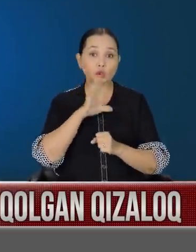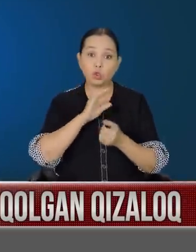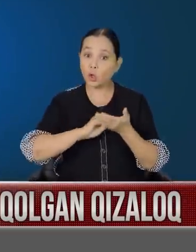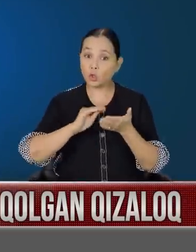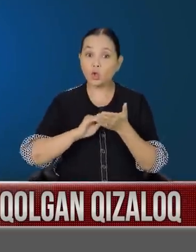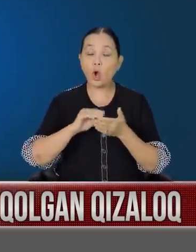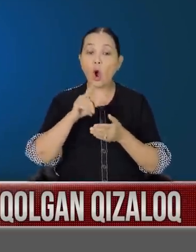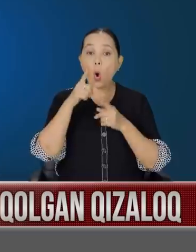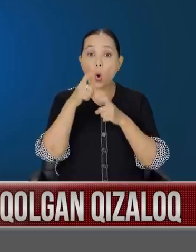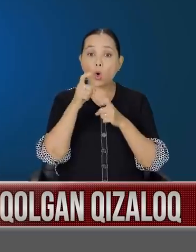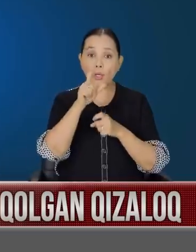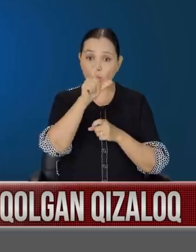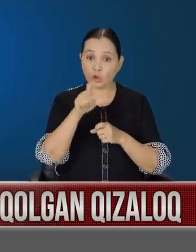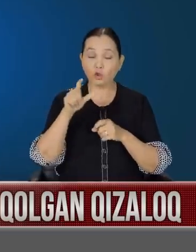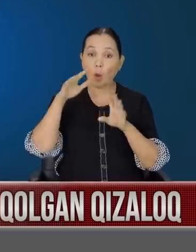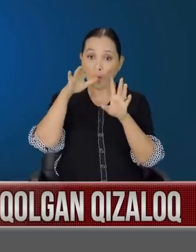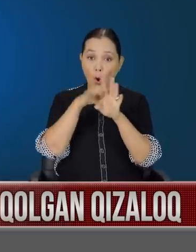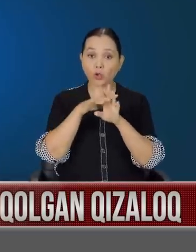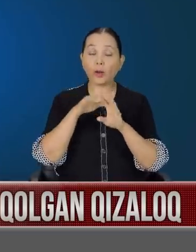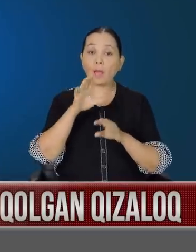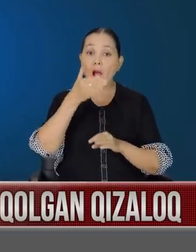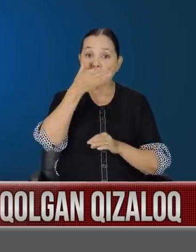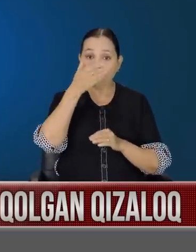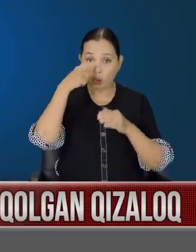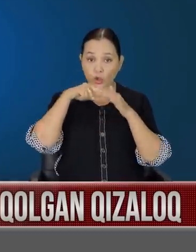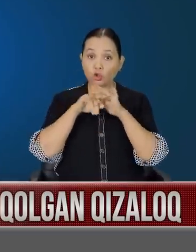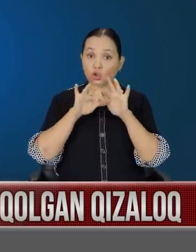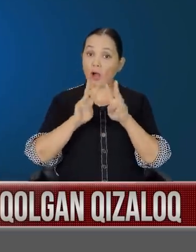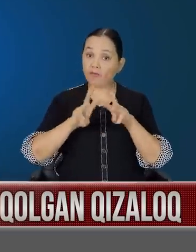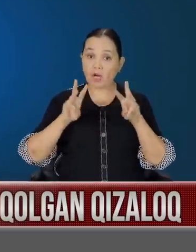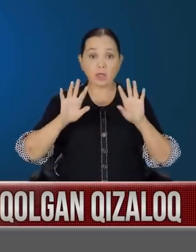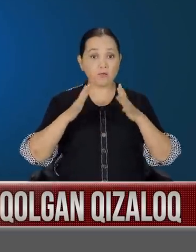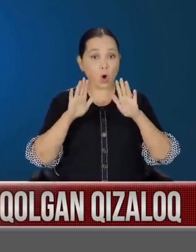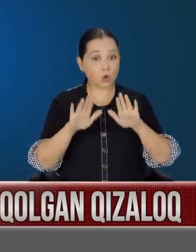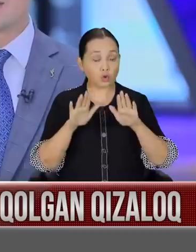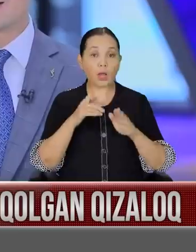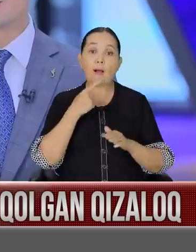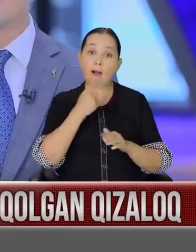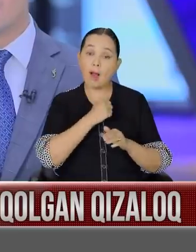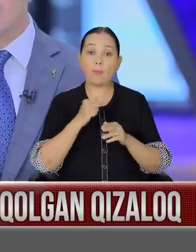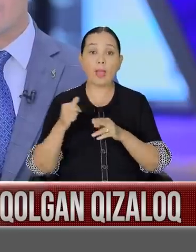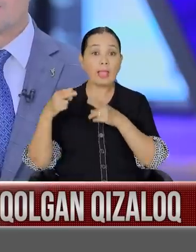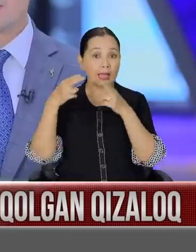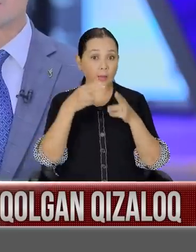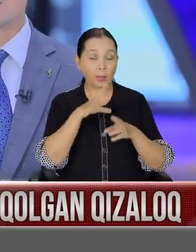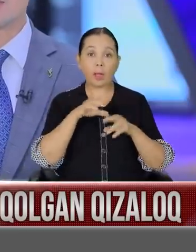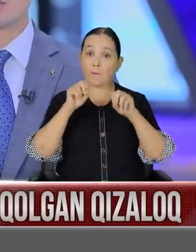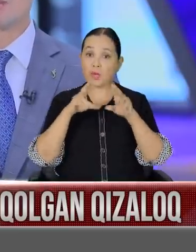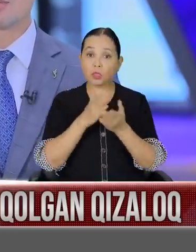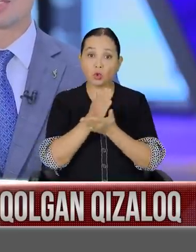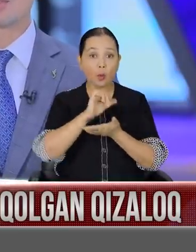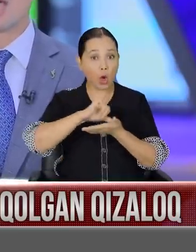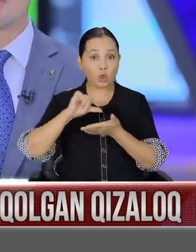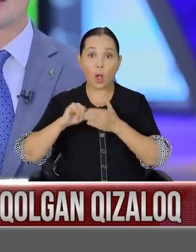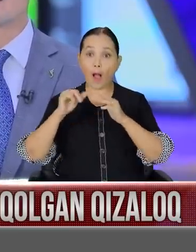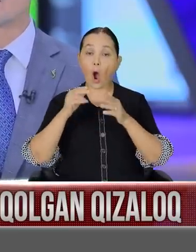yozishgan. Qurollangan bir nechta kishi binoga bostirib kirgan. Afg'oniston ichki ishlar vazirligi voqea joyiga harbiylar yetib kelgani, maxsus xizmat